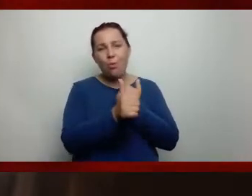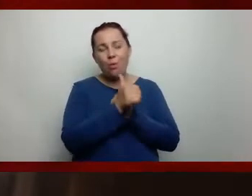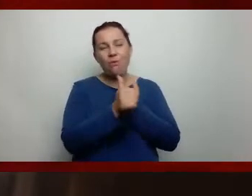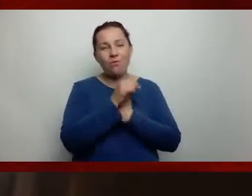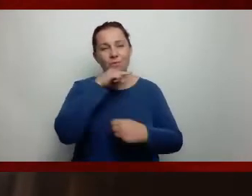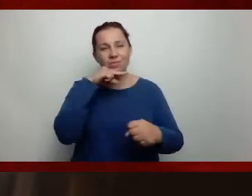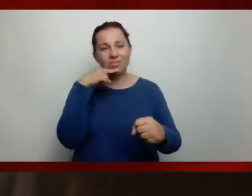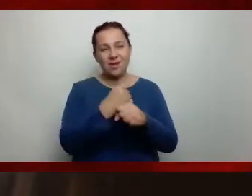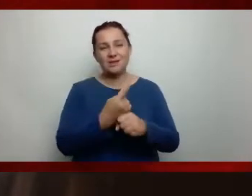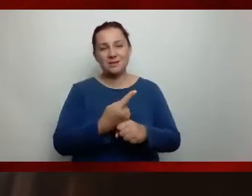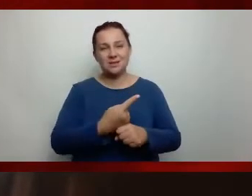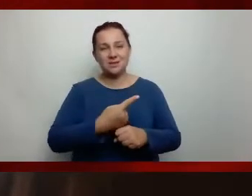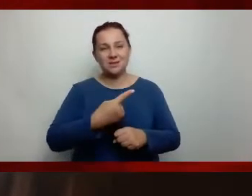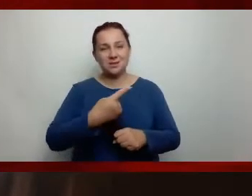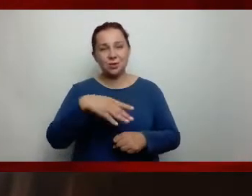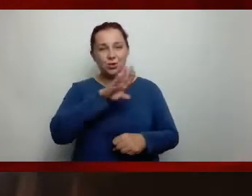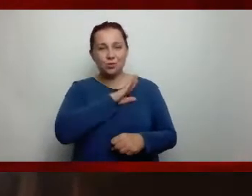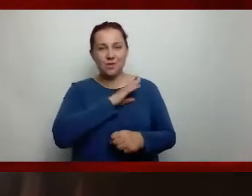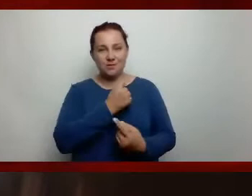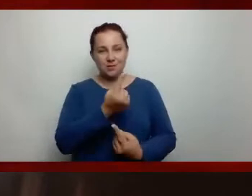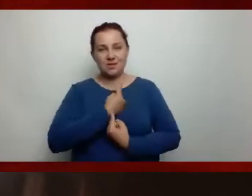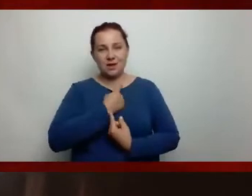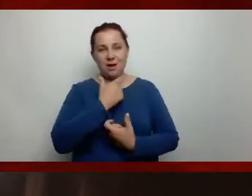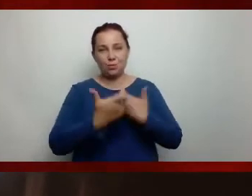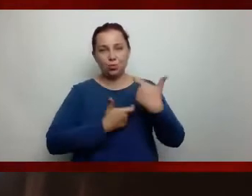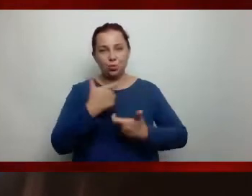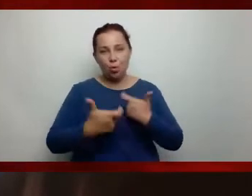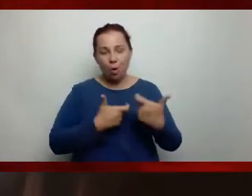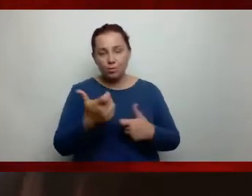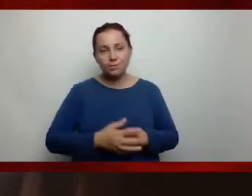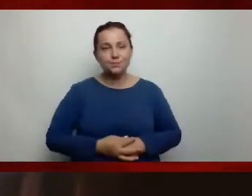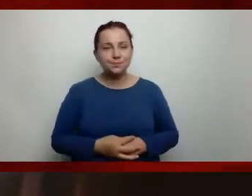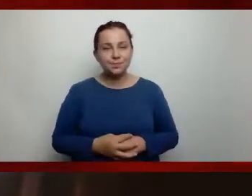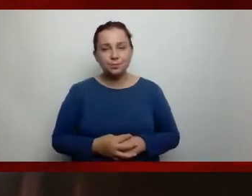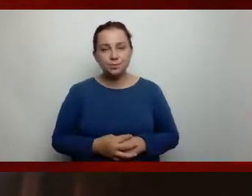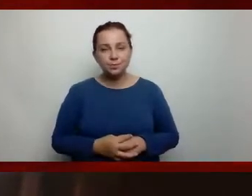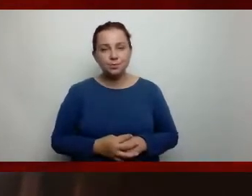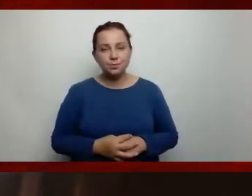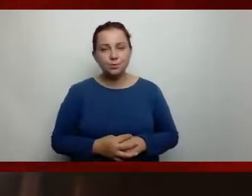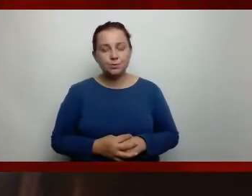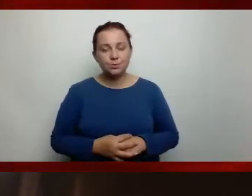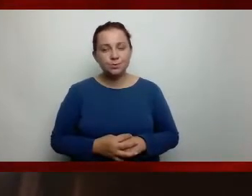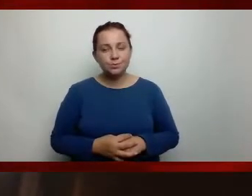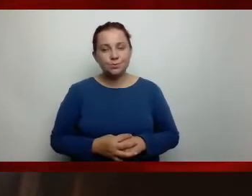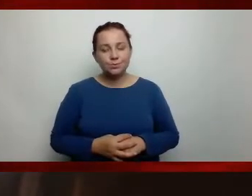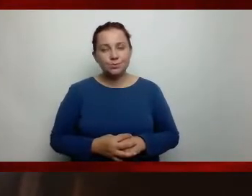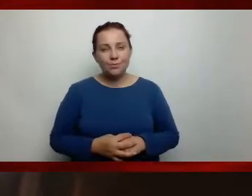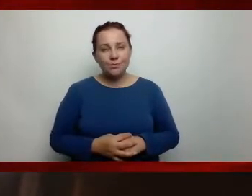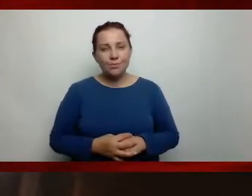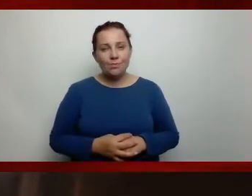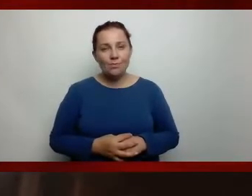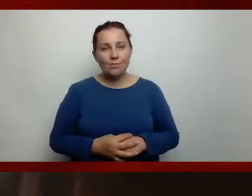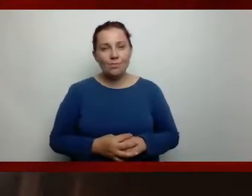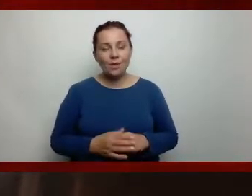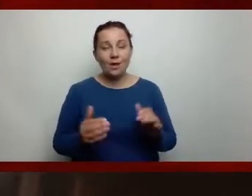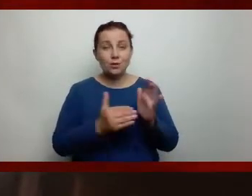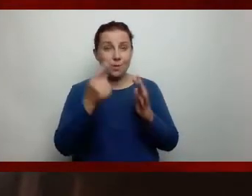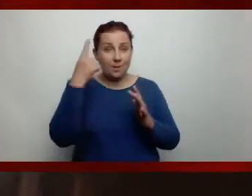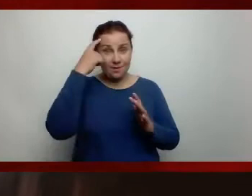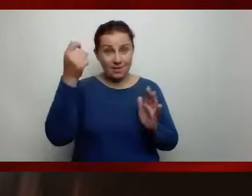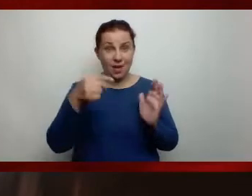decyzję. Także to należy myślę, że wziąć pod uwagę, a w mniejszym stopniu